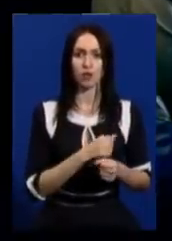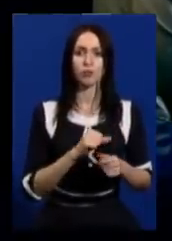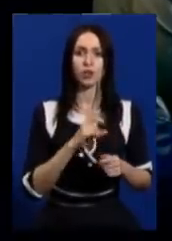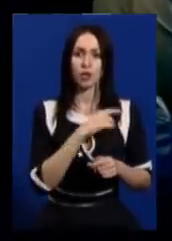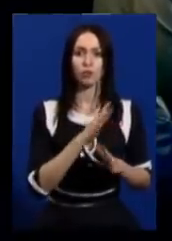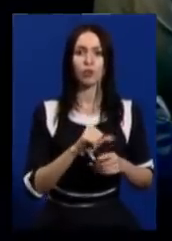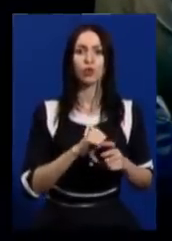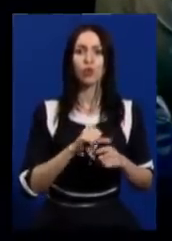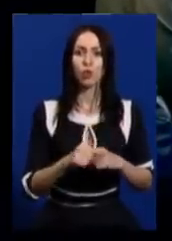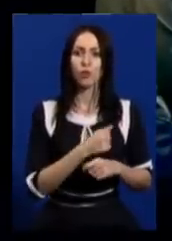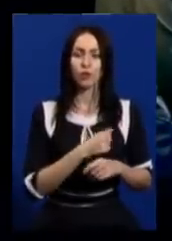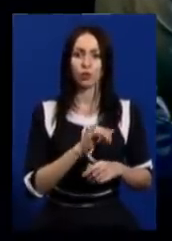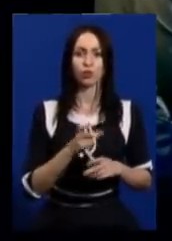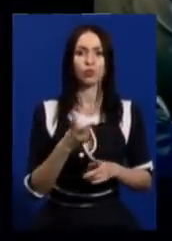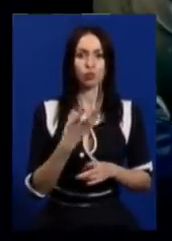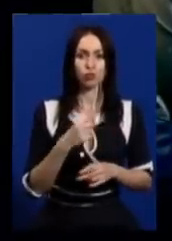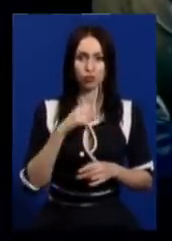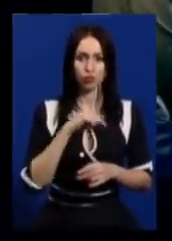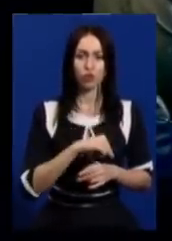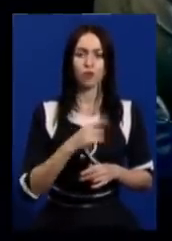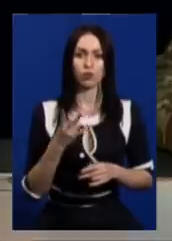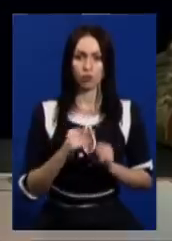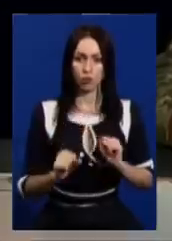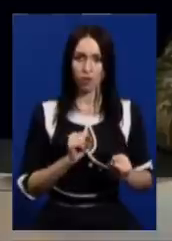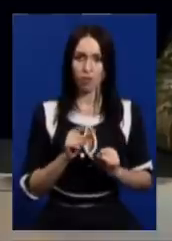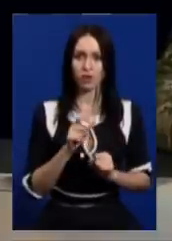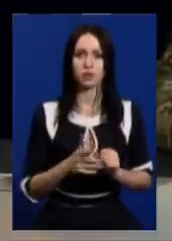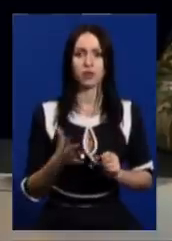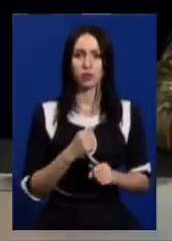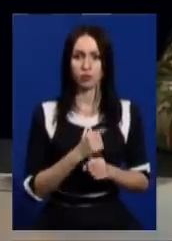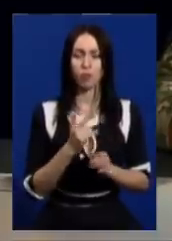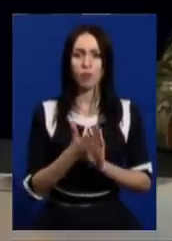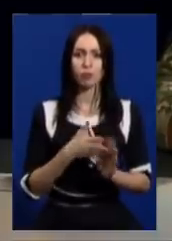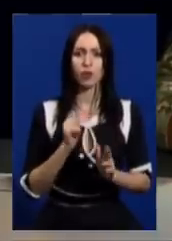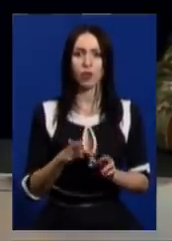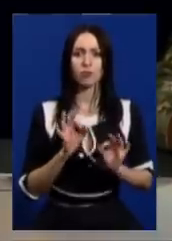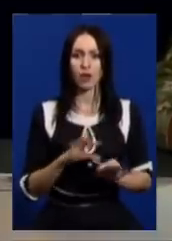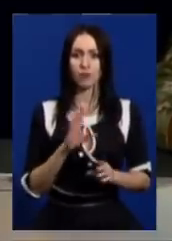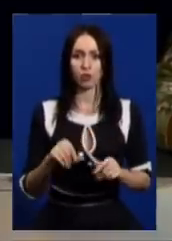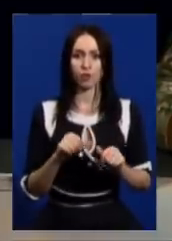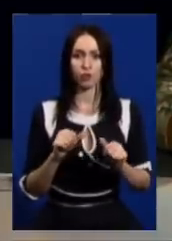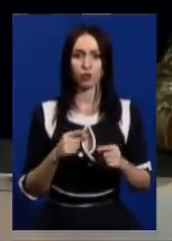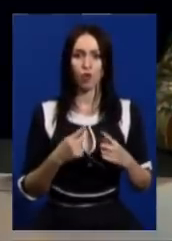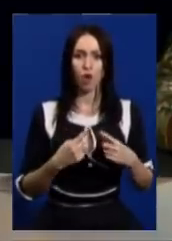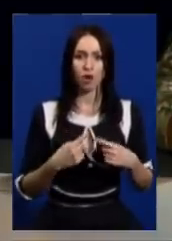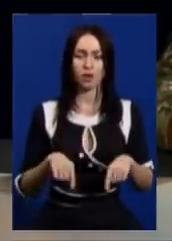бойового духу, потрібні ще навички, потрібні командири, які розуміють, як правильно все організувати. Як було з цим?